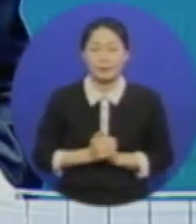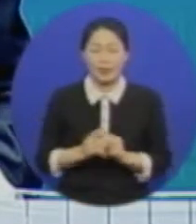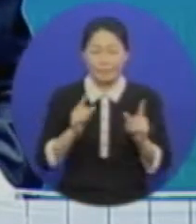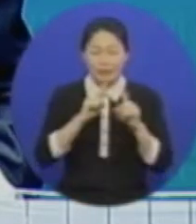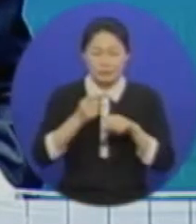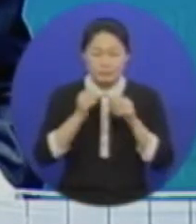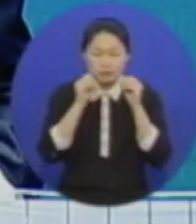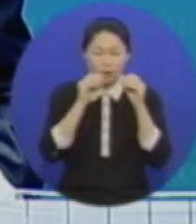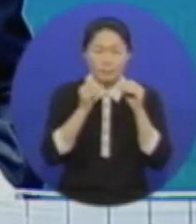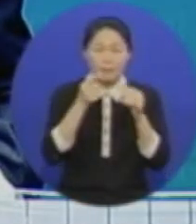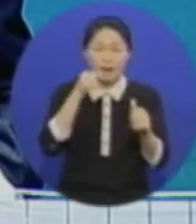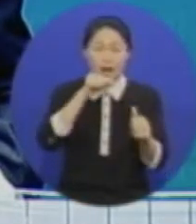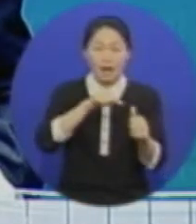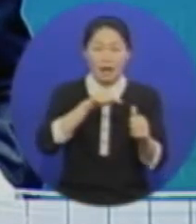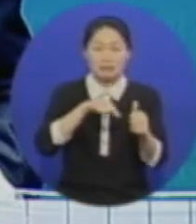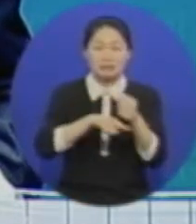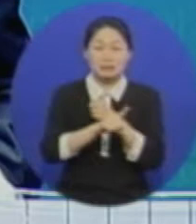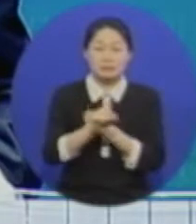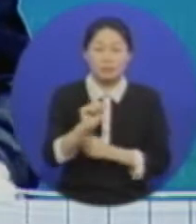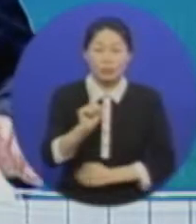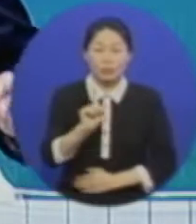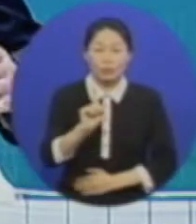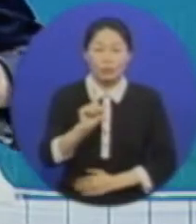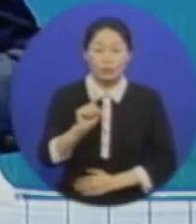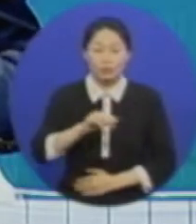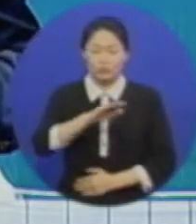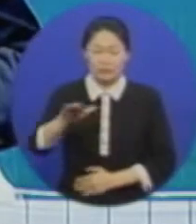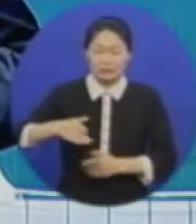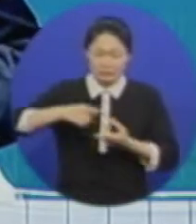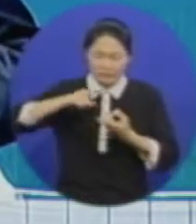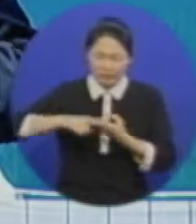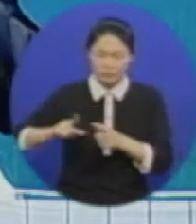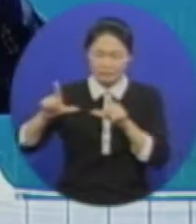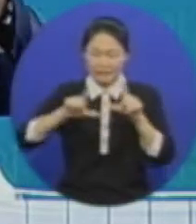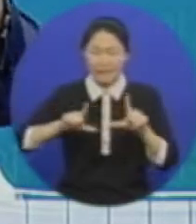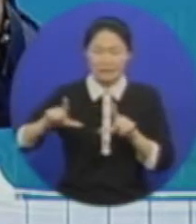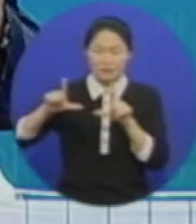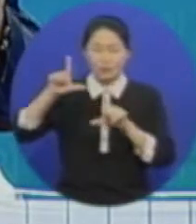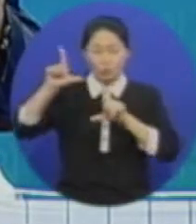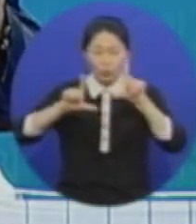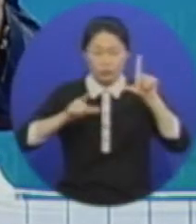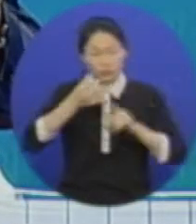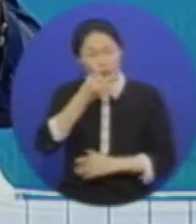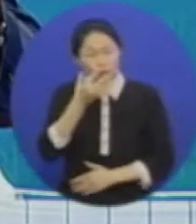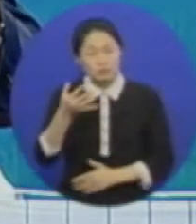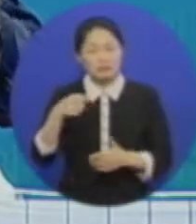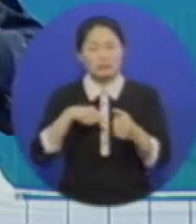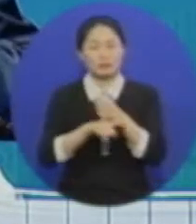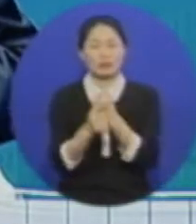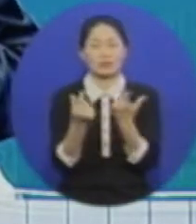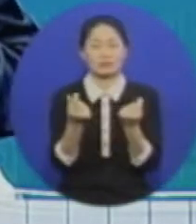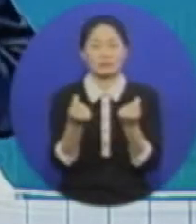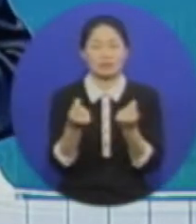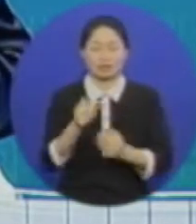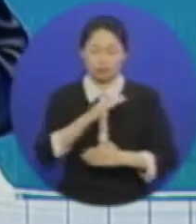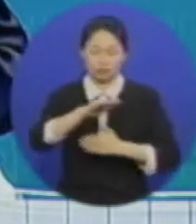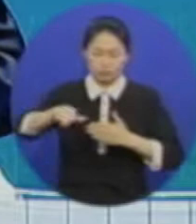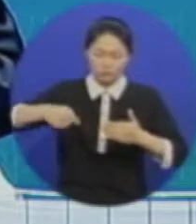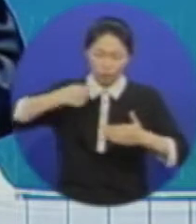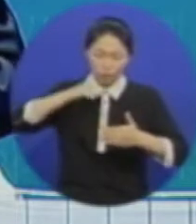말씀을 전파하라 고 하는 것은 우리가 그대로 사는 모습을 보여 주라는 거죠 우리 속에 있는